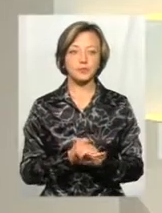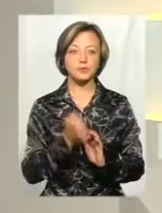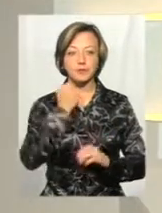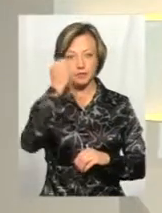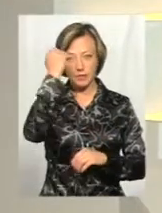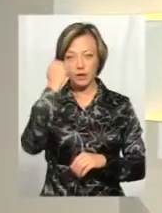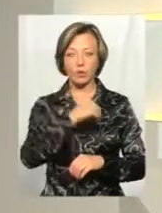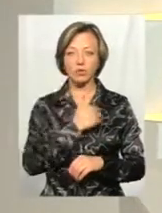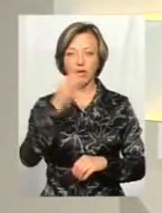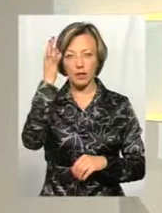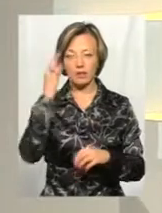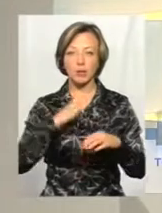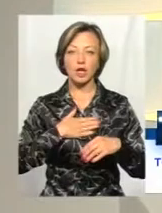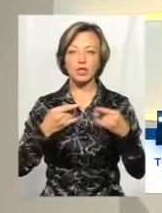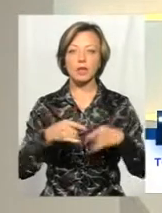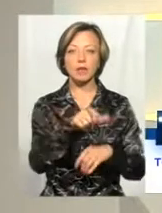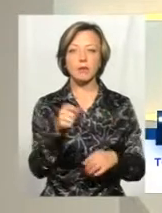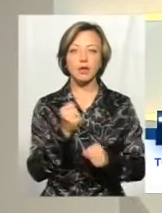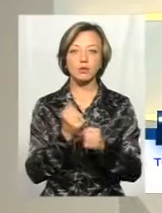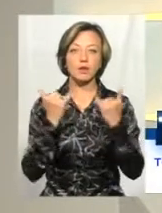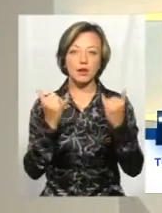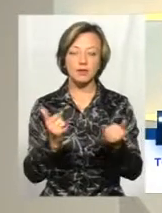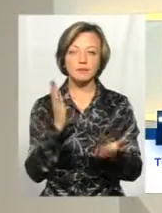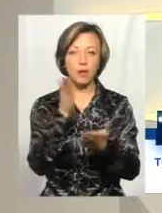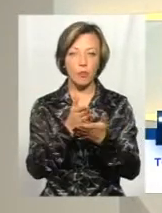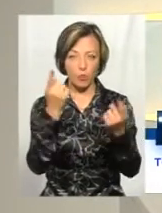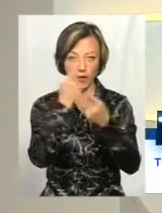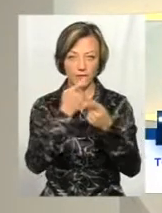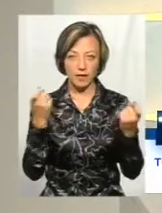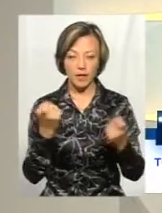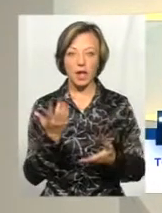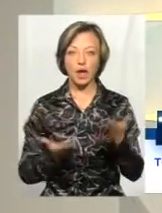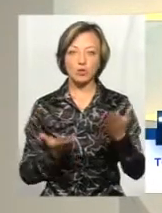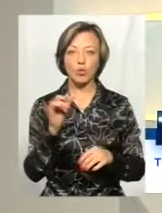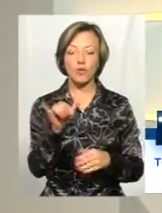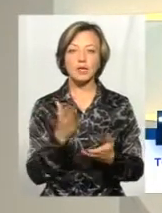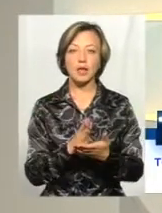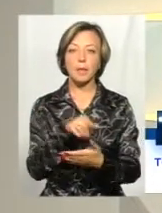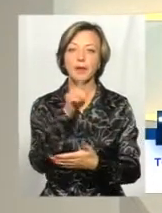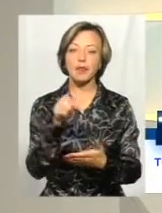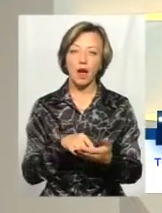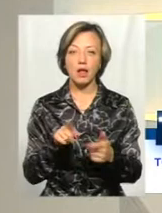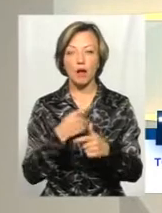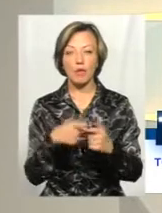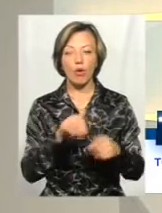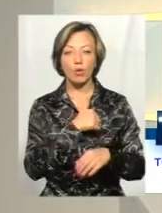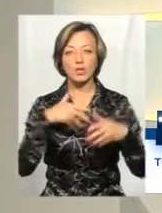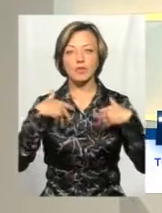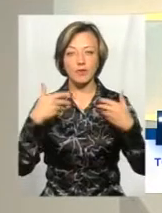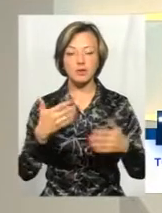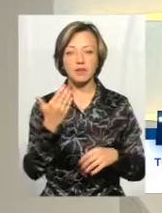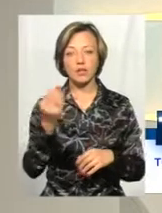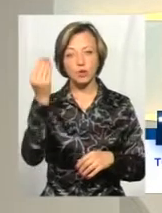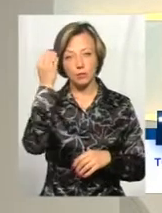хочу нагадати нашим телеглядачам, що ми працюємо для вас у прямому ефірі. Тому, якщо у вас є питання, або ви хочете висловити